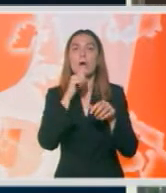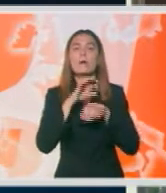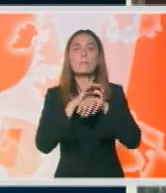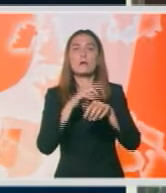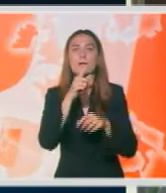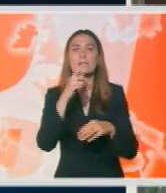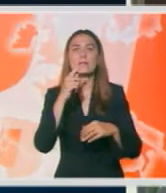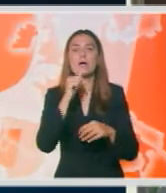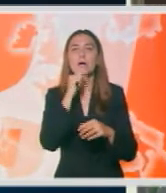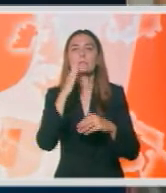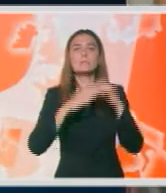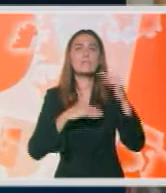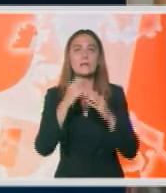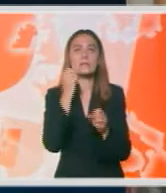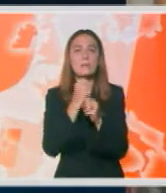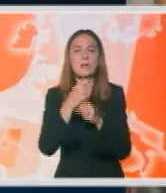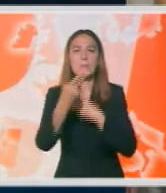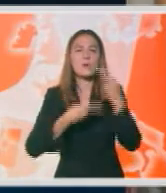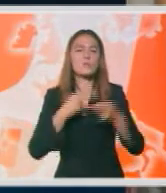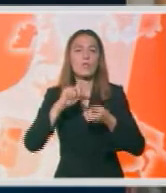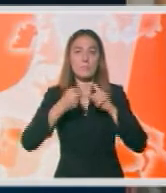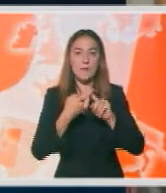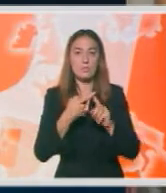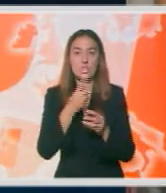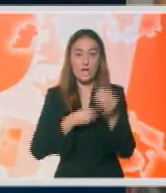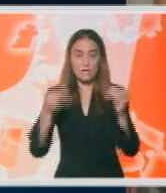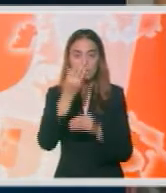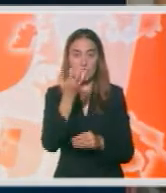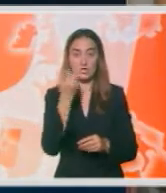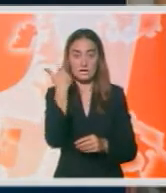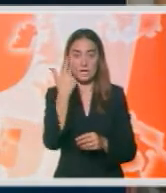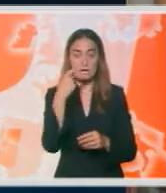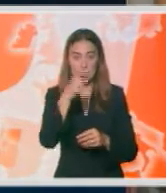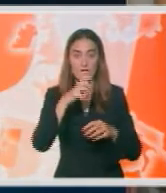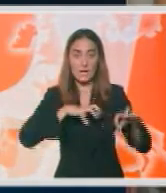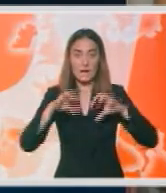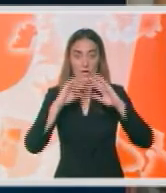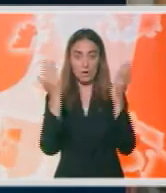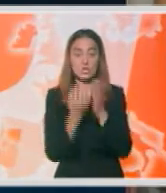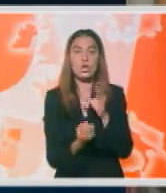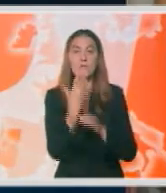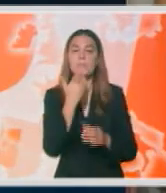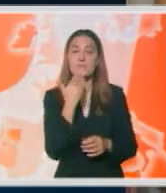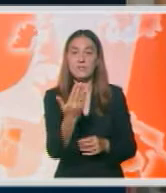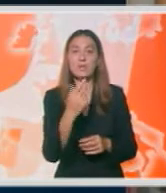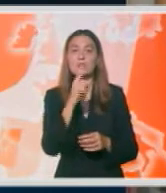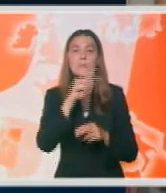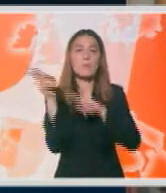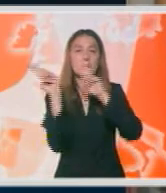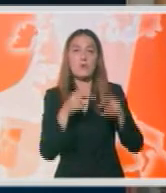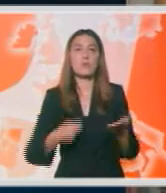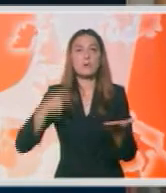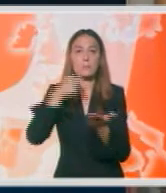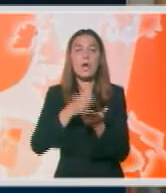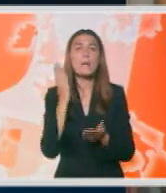odnosno zanatskih radnji koje se bave proizvodnjom nameštaja. Više od 30 ovih radionica osnovano je zahvaljujući bespovratnim